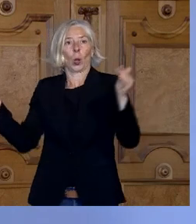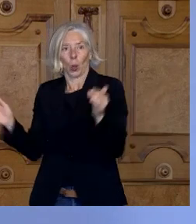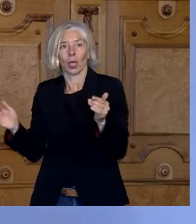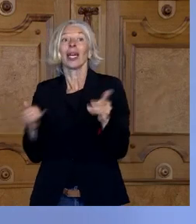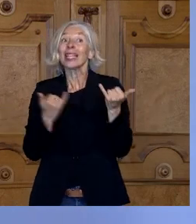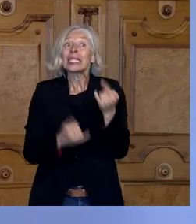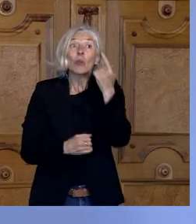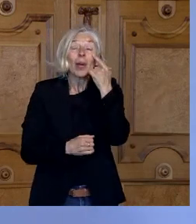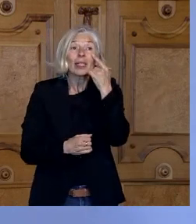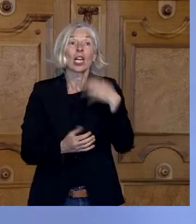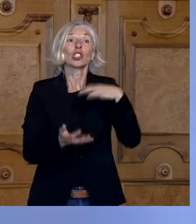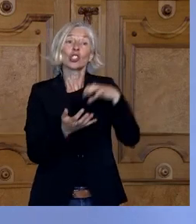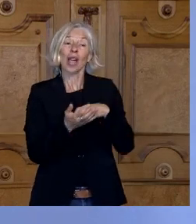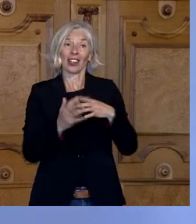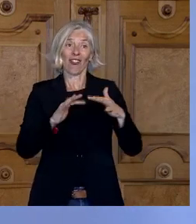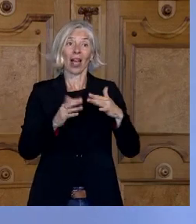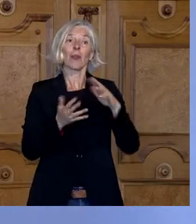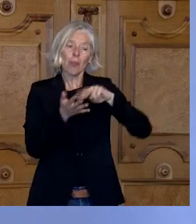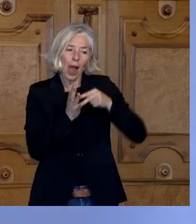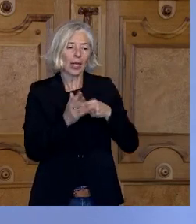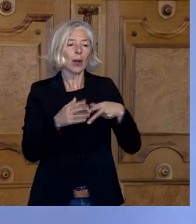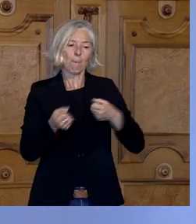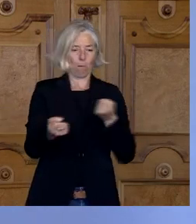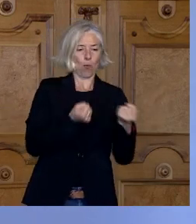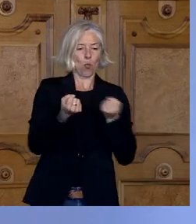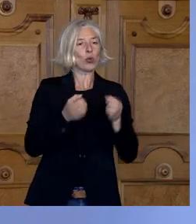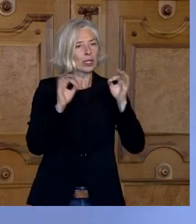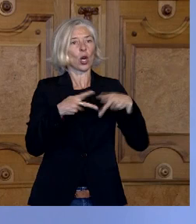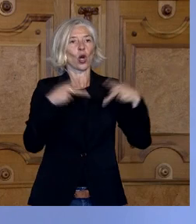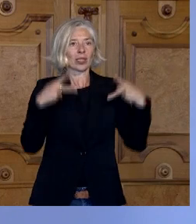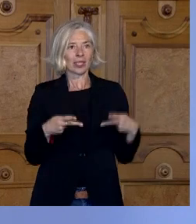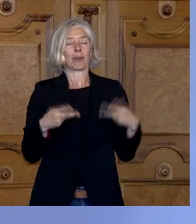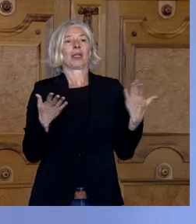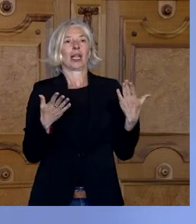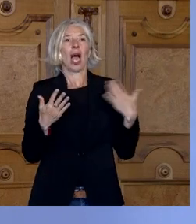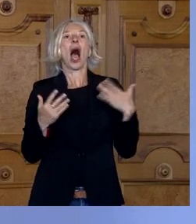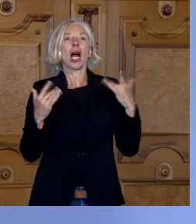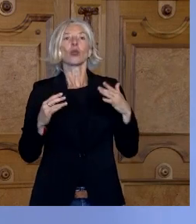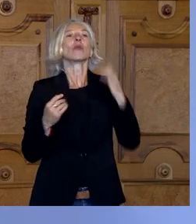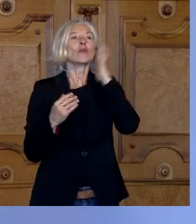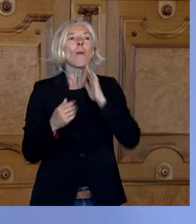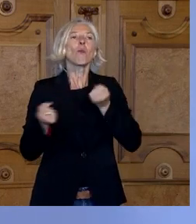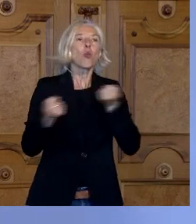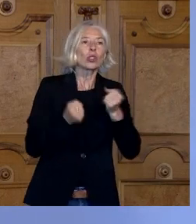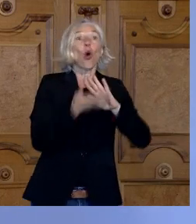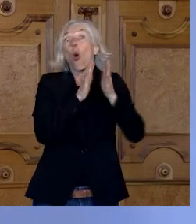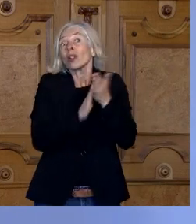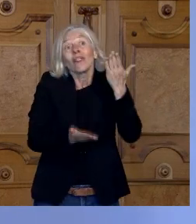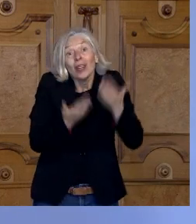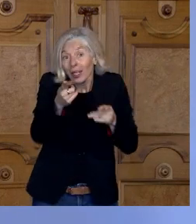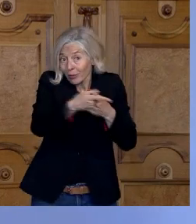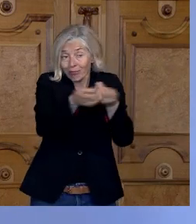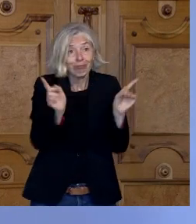Buskonzept aufzustellen, damit wir dann damit auch dem Besucherantrag Herr werden können. Aber vielleicht haben Sie ja auch die